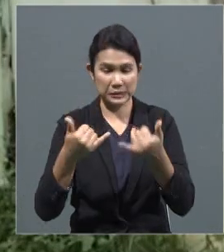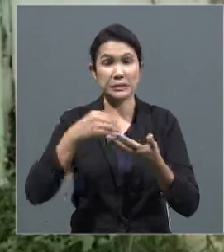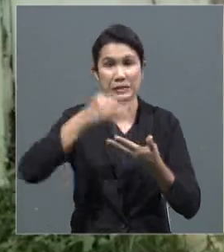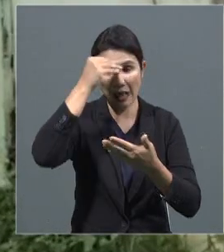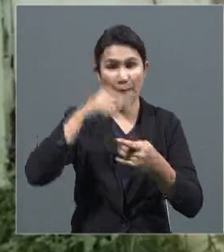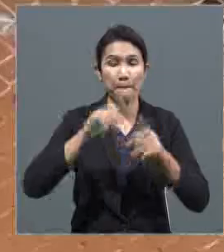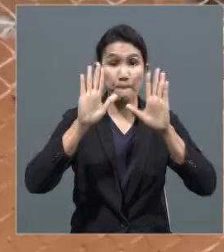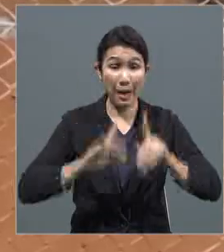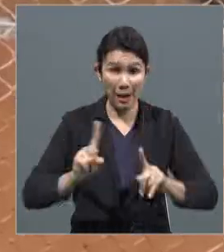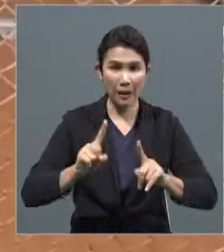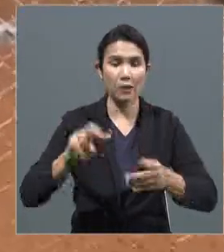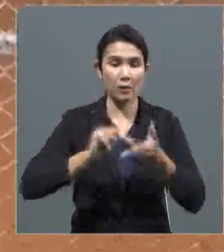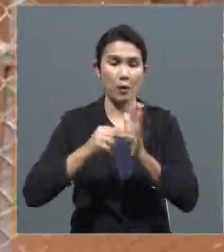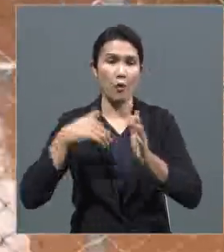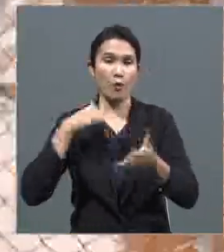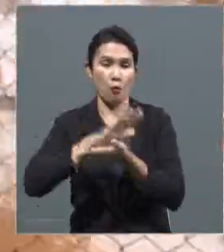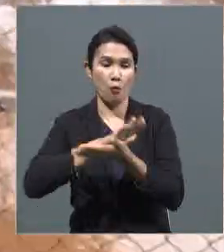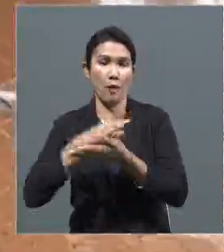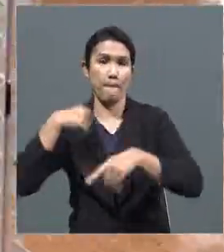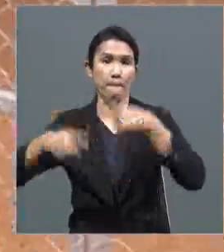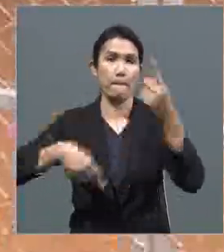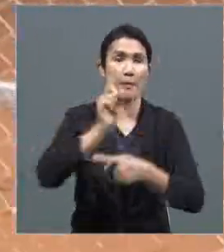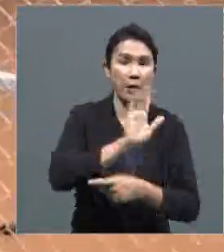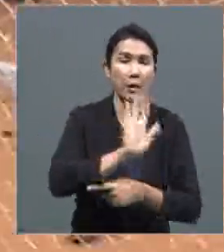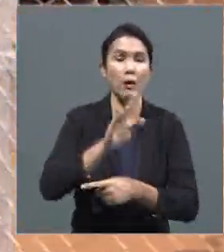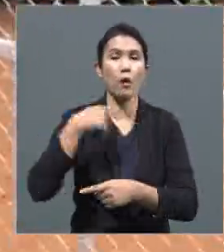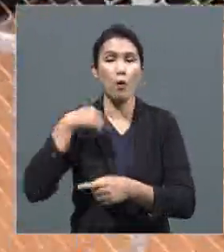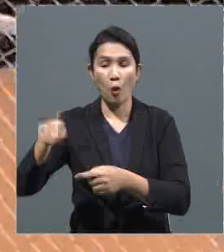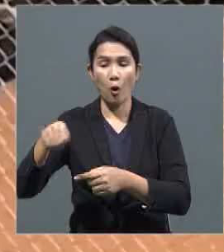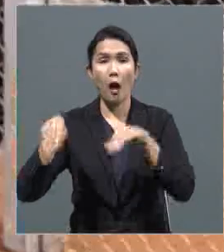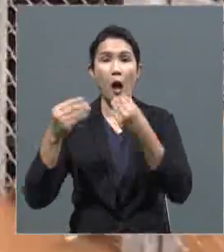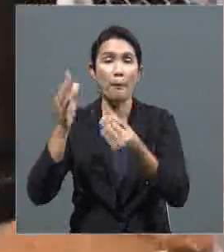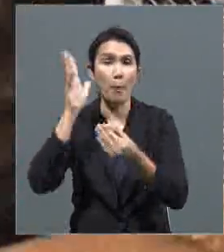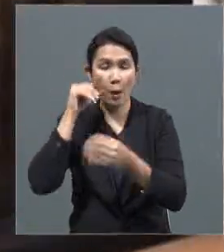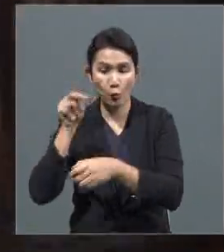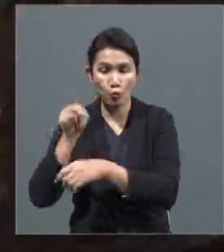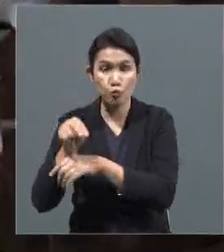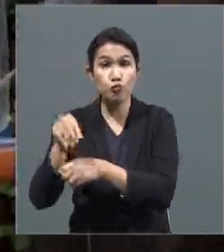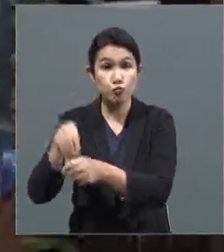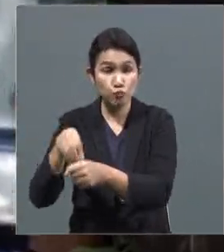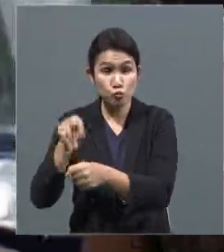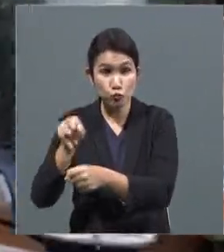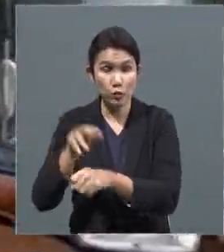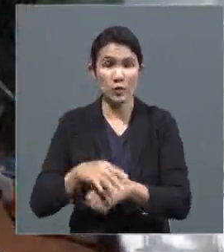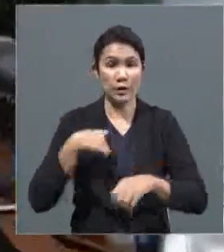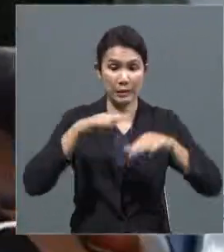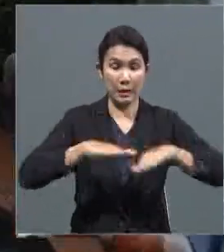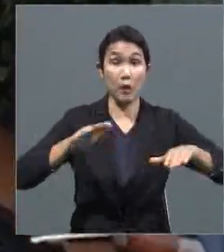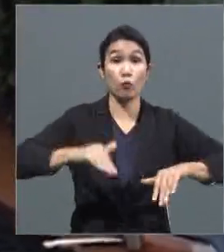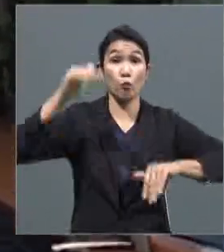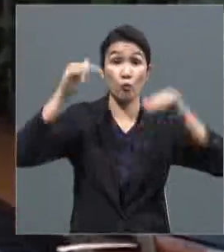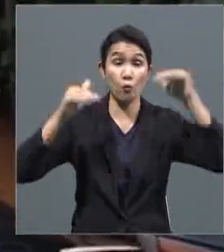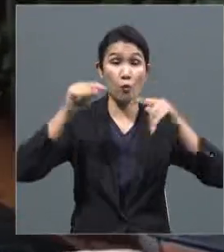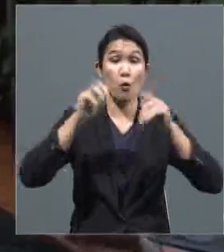ออนแฮนด์ก็คือไม่ต้องไปที่โรงเรียนนะครับขอให้ผู้ปกครองดูแลนักเรียนอย่างใกล้ชิดขณะที่เด็กโตก็เช่นเดียวกันนะครับอย่